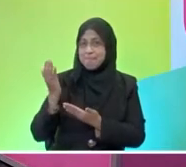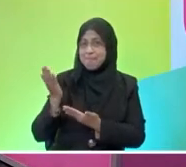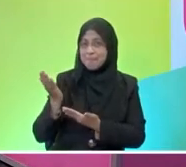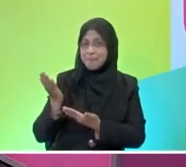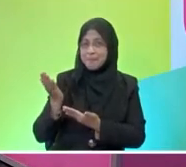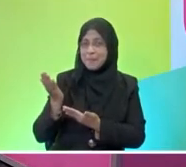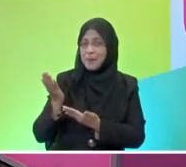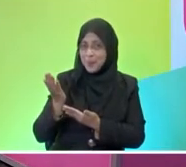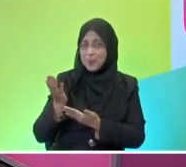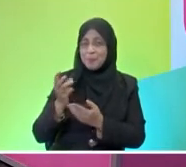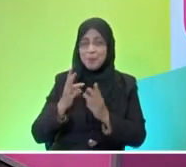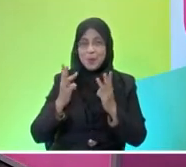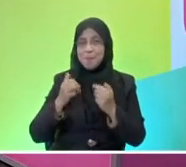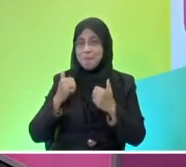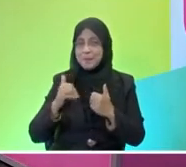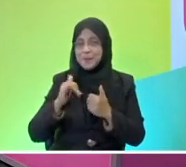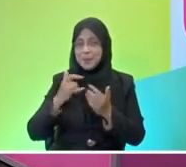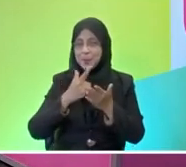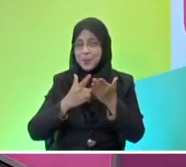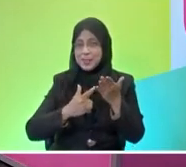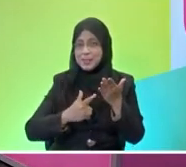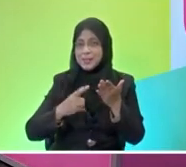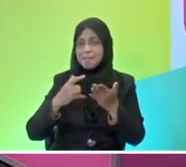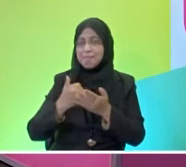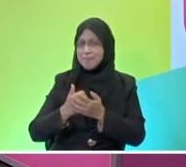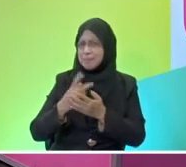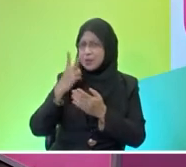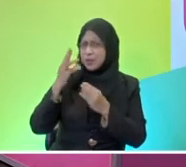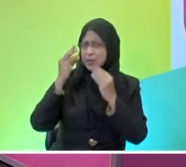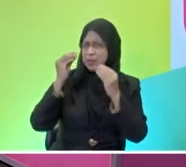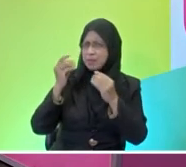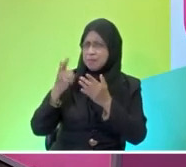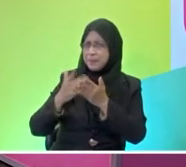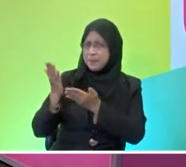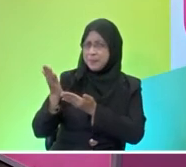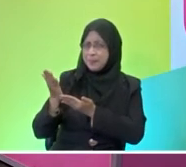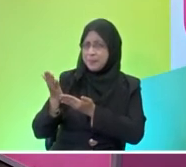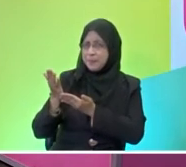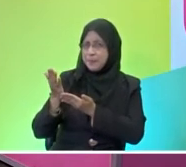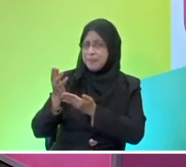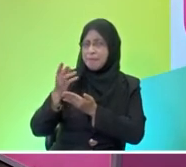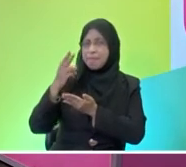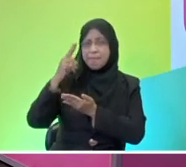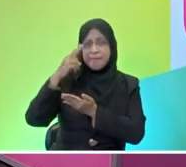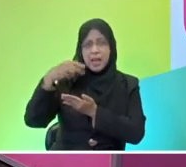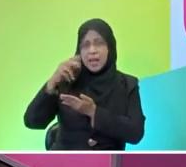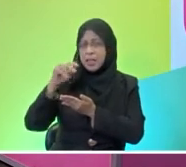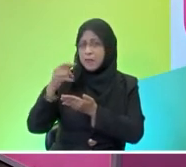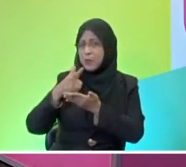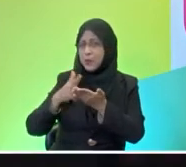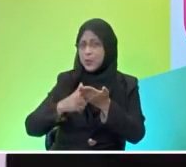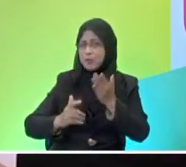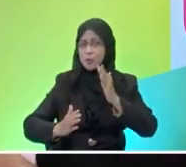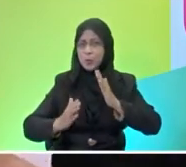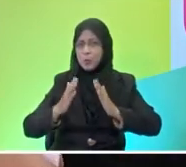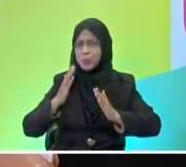menariknya Hani punya lukisan nih kalau cek ku tengok dekat sini Hanif sudah melukis sebuah robot nih ah dalam